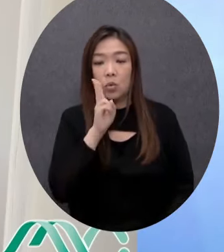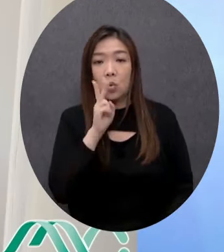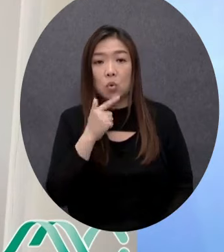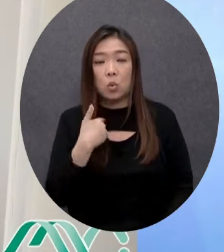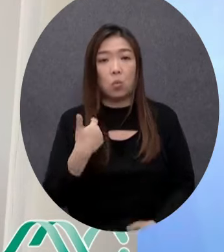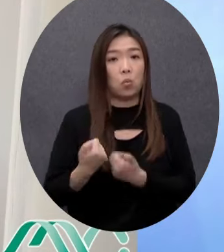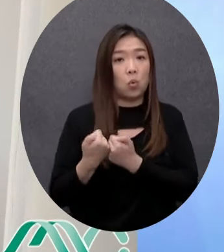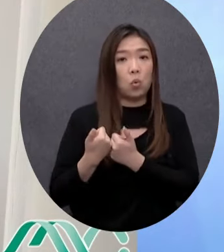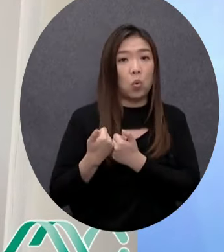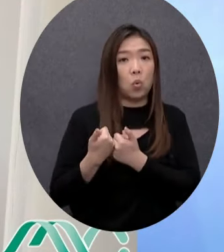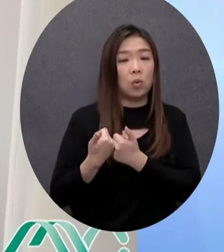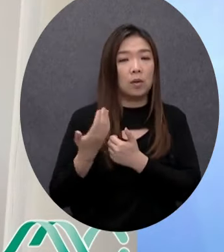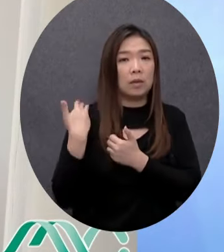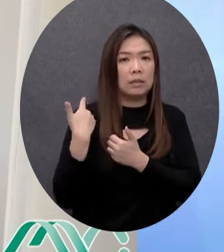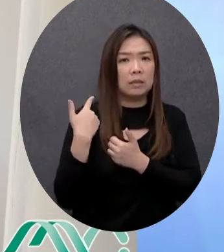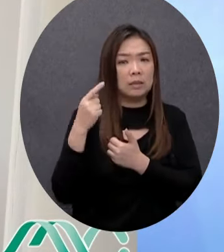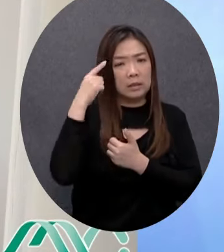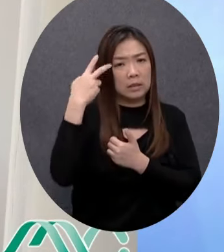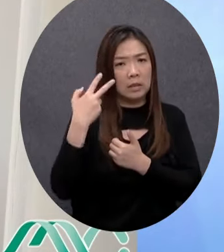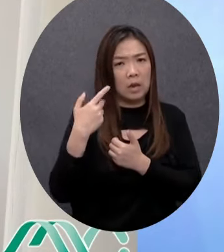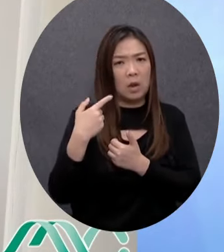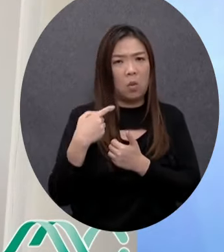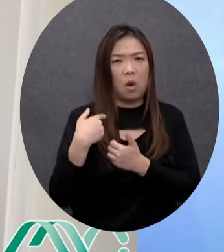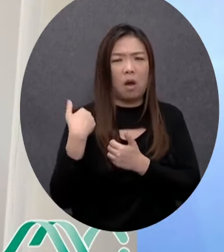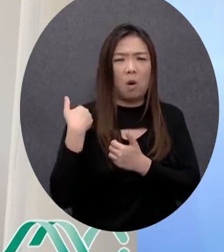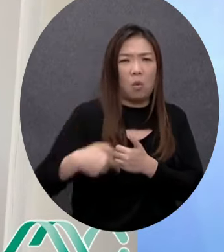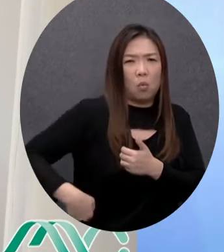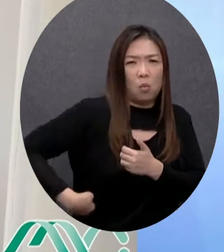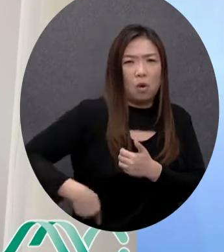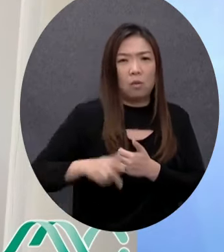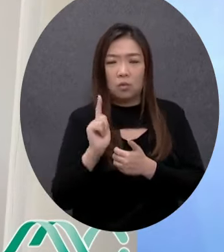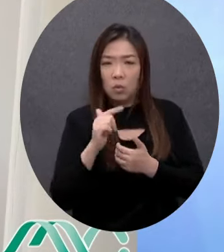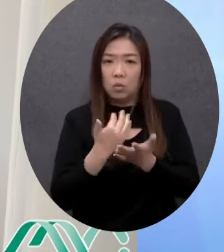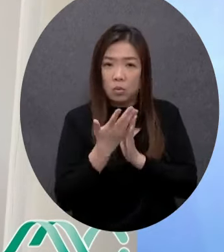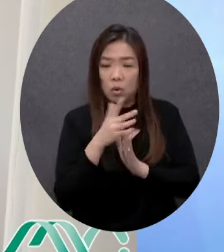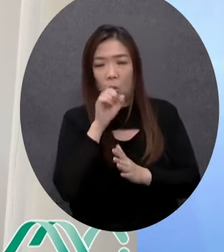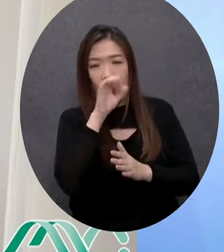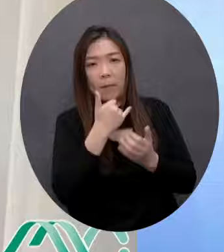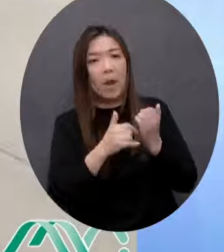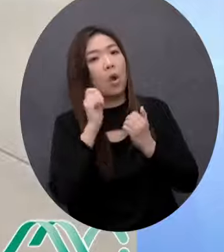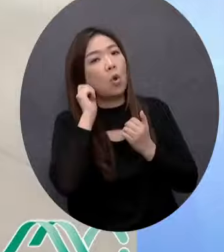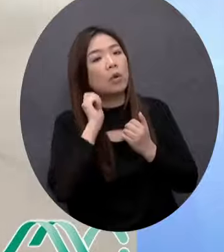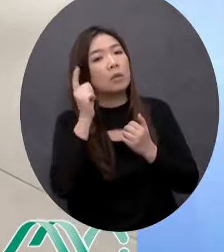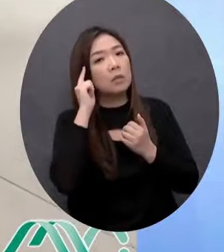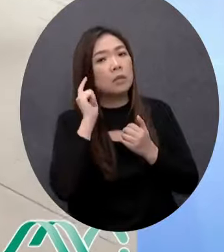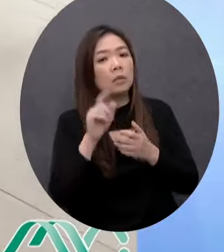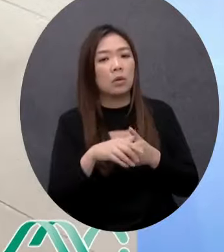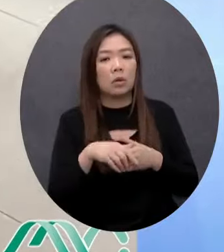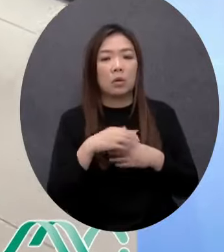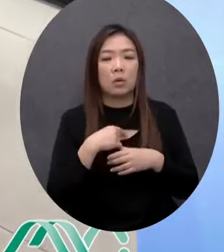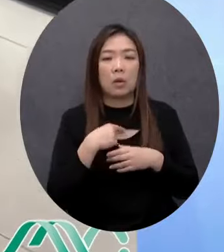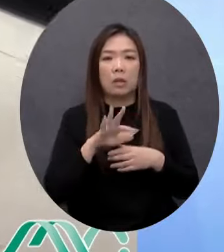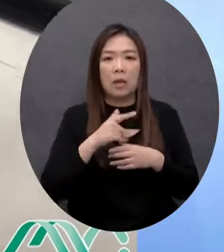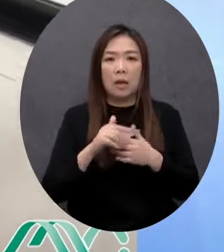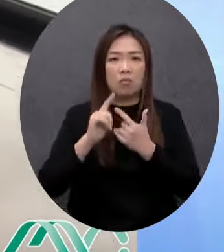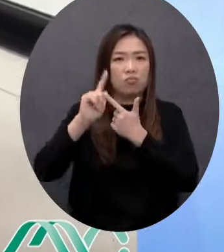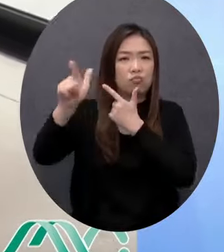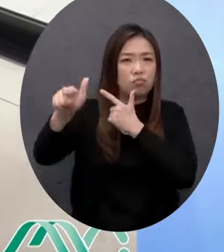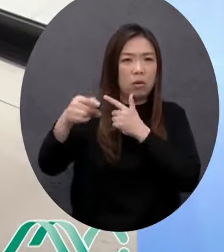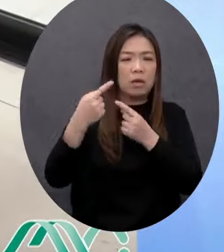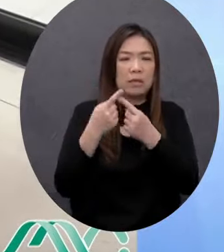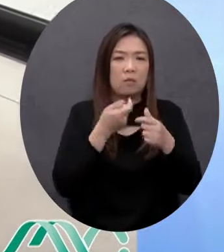骨痛咁樣，咁啊同阿女講，佢都會去指引一下。 但是遠親不如近鄰，